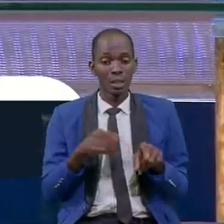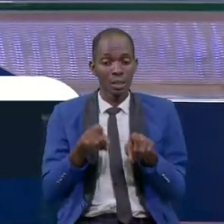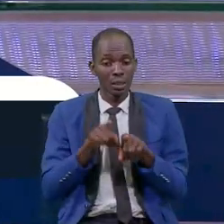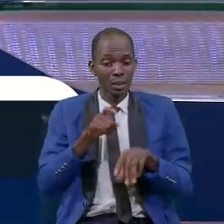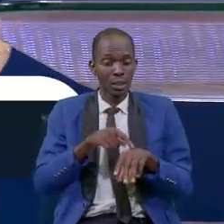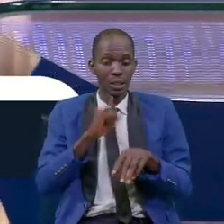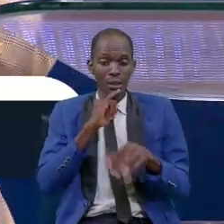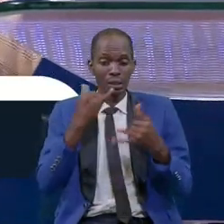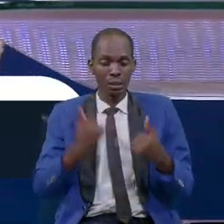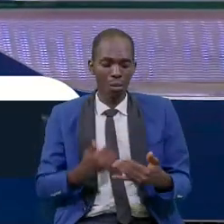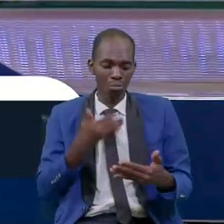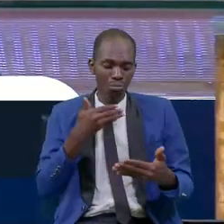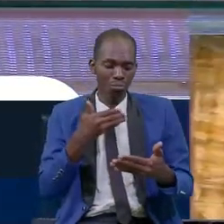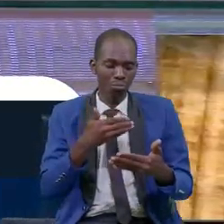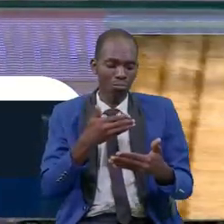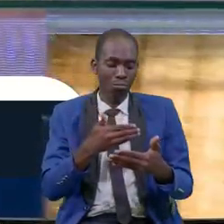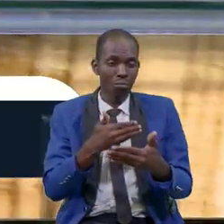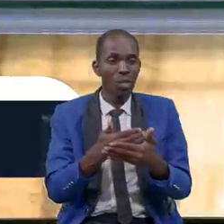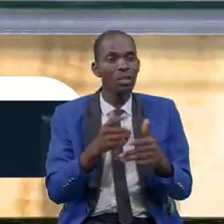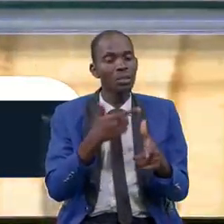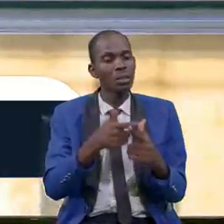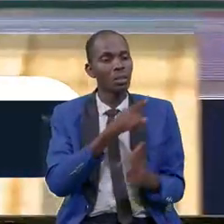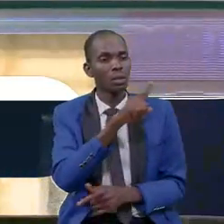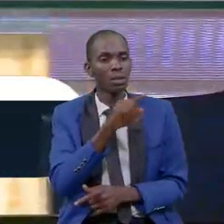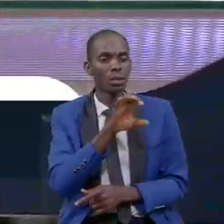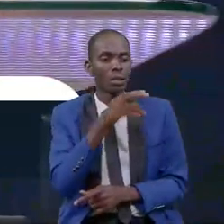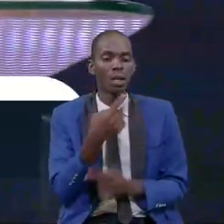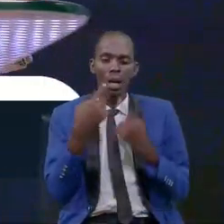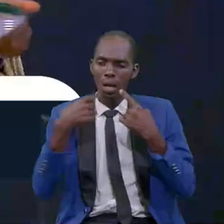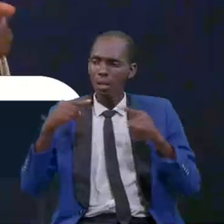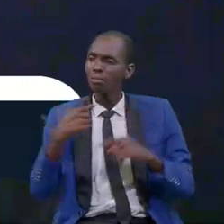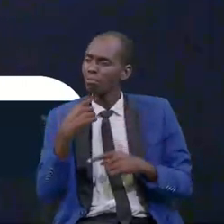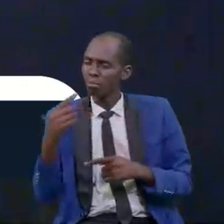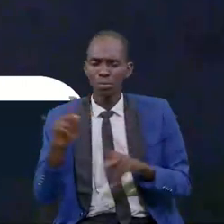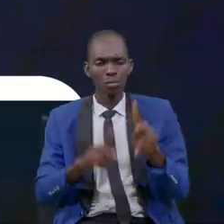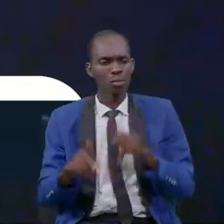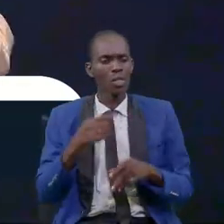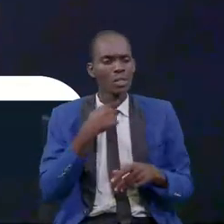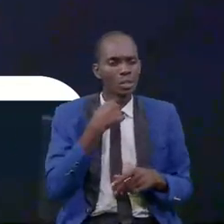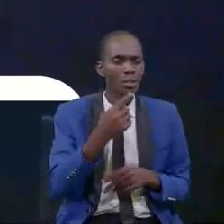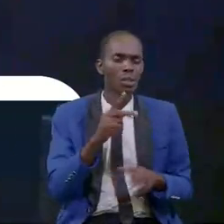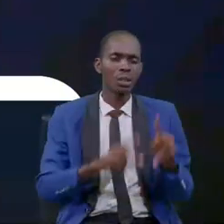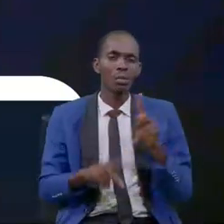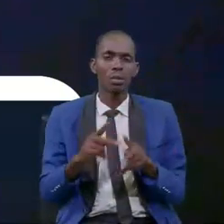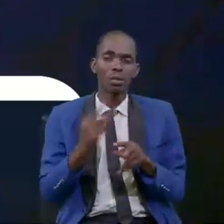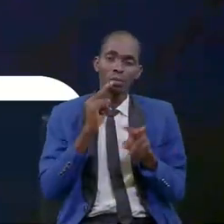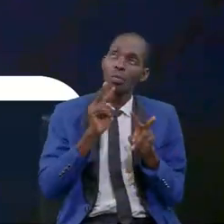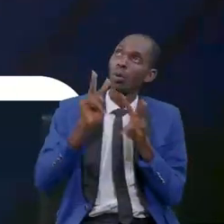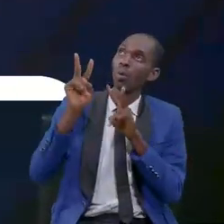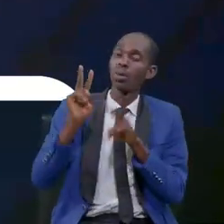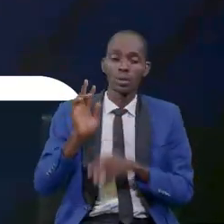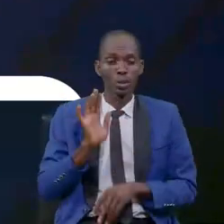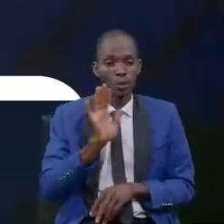Et comme le temps se rapproche, et Zacharie a dit leur